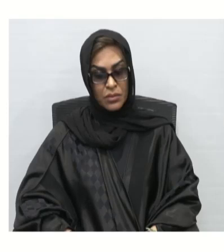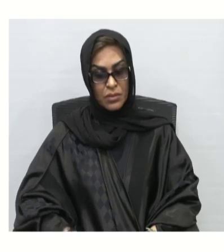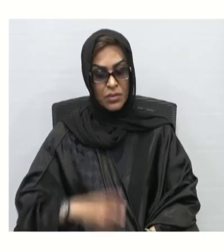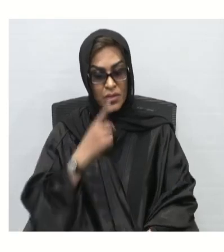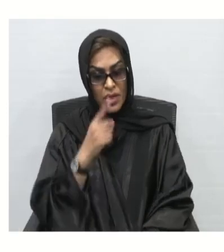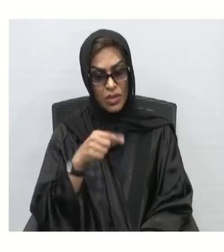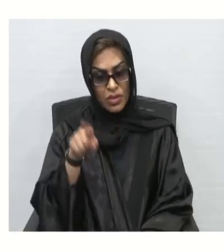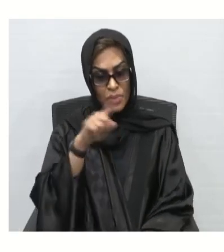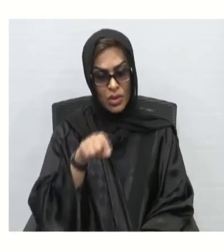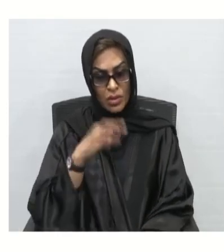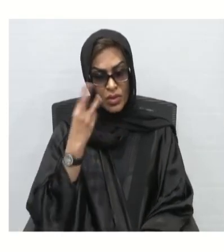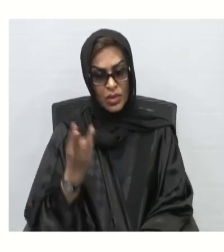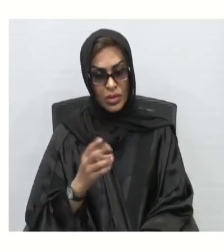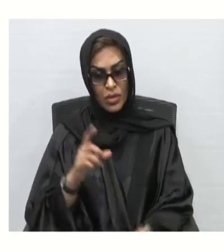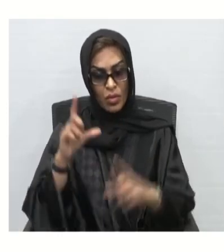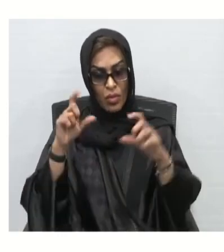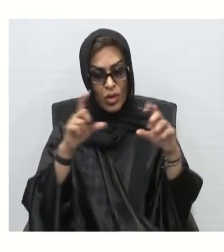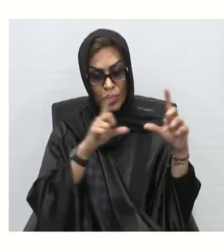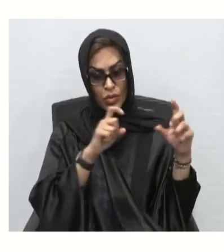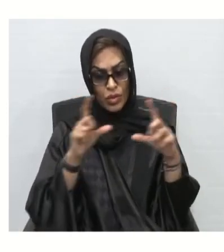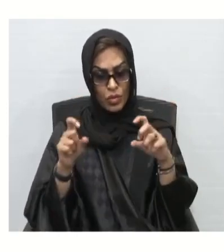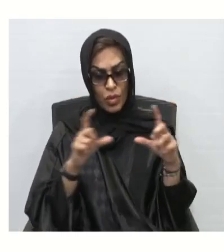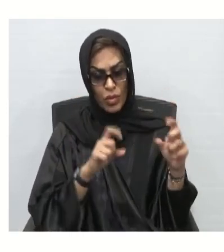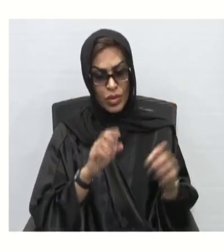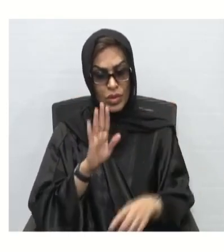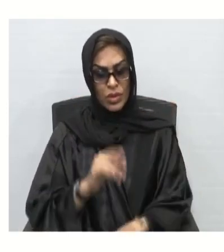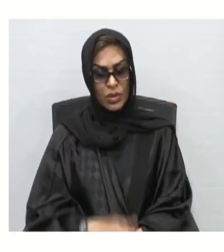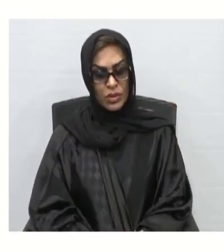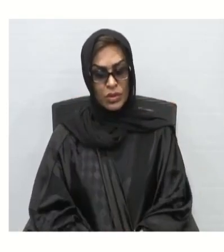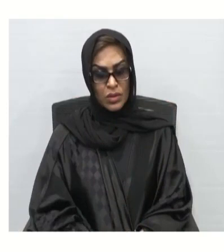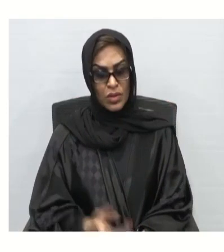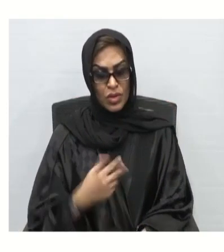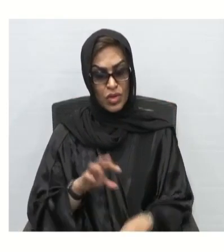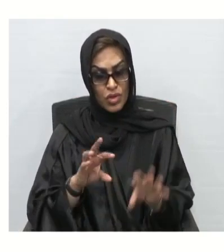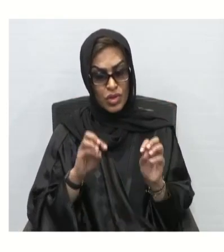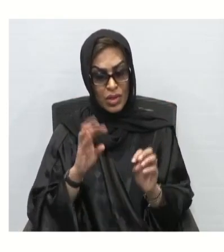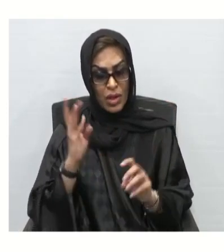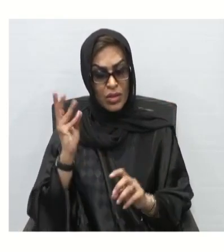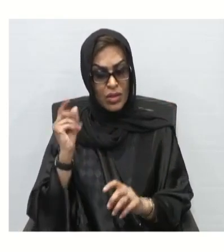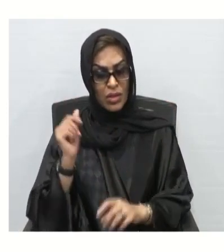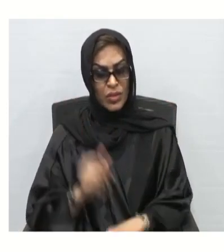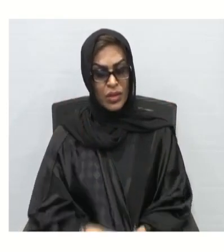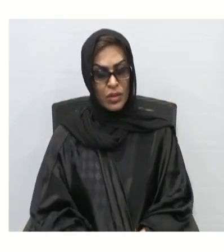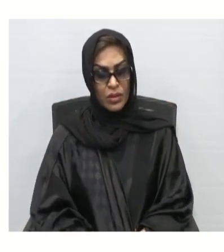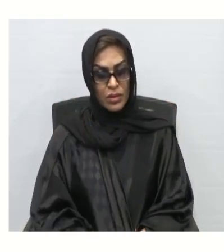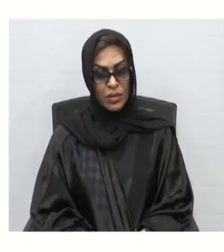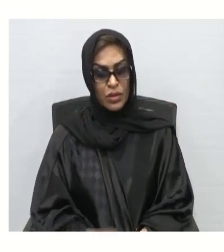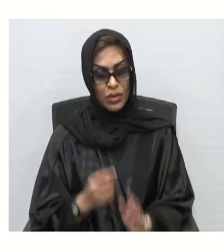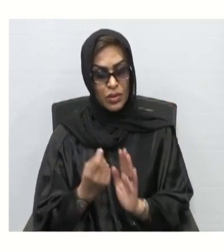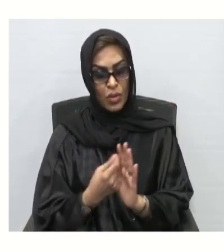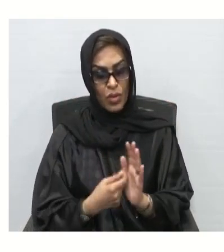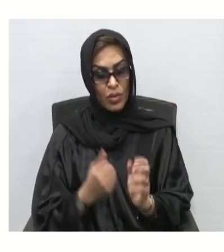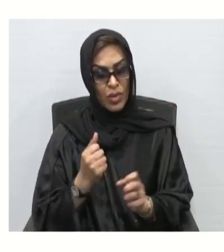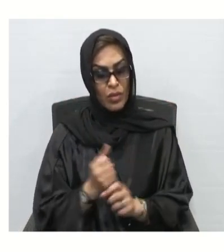السؤال رقم ثلاثه امامك مجموعه من الصور الداله على عمليات الشراء الرقمي دون